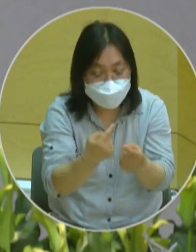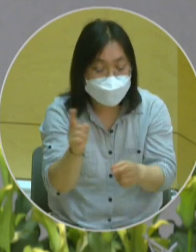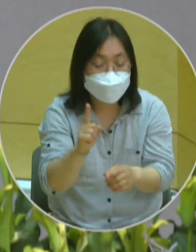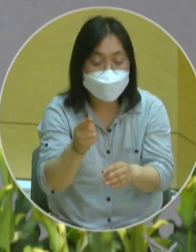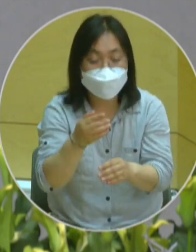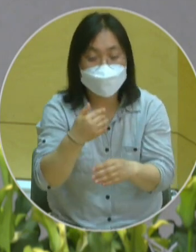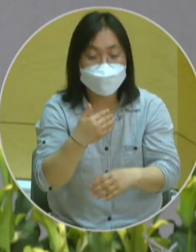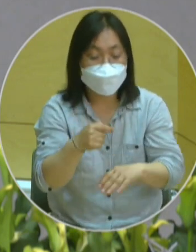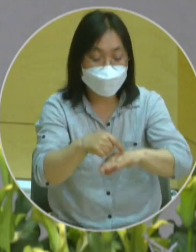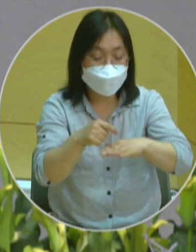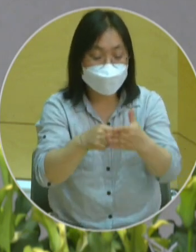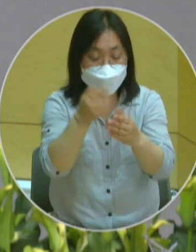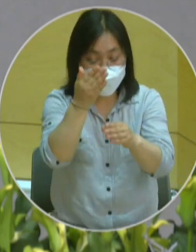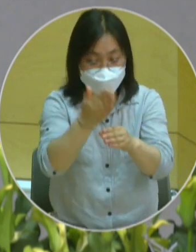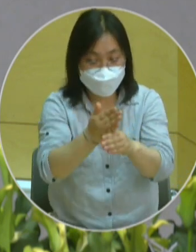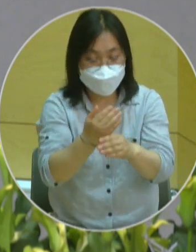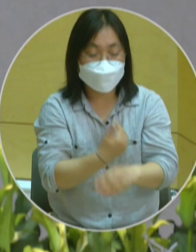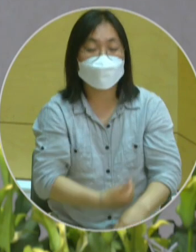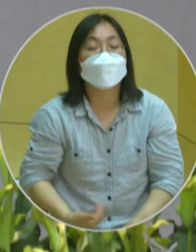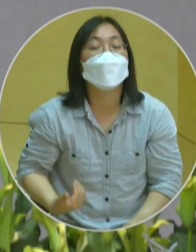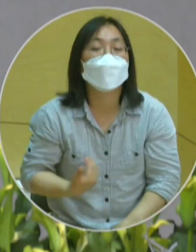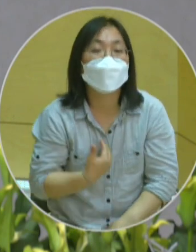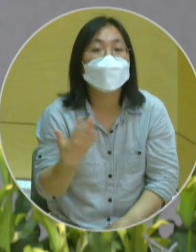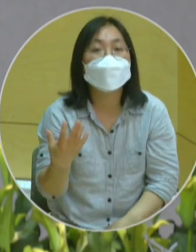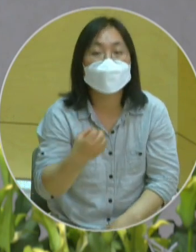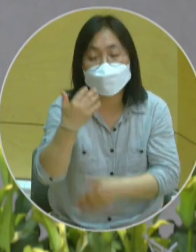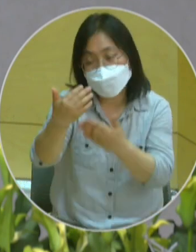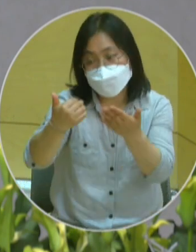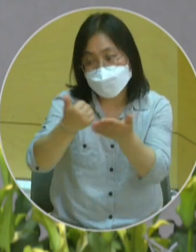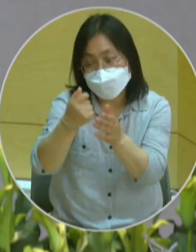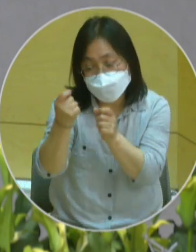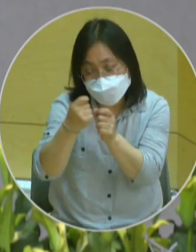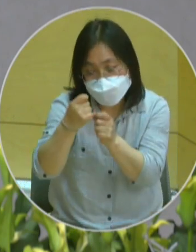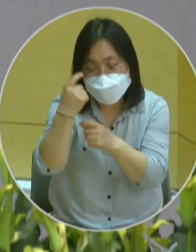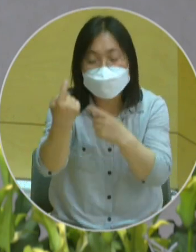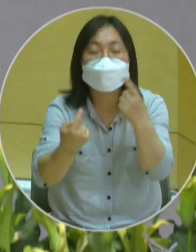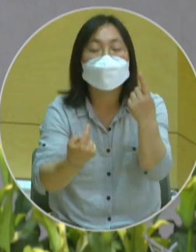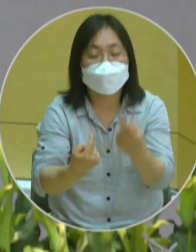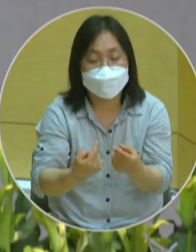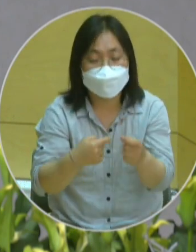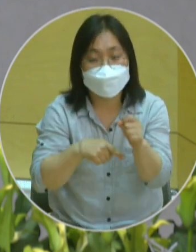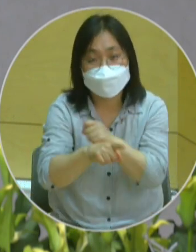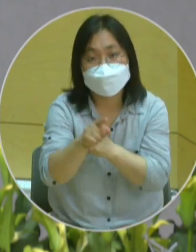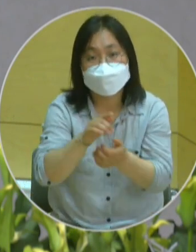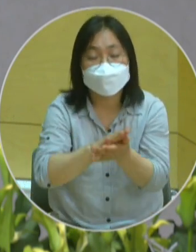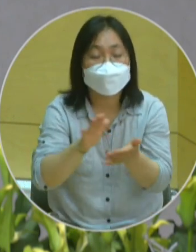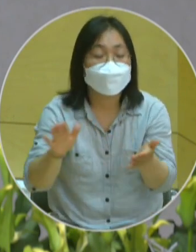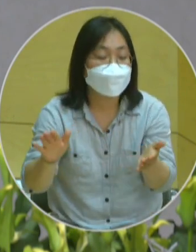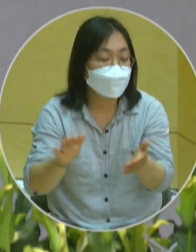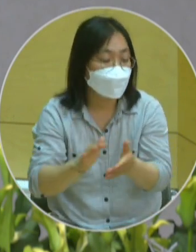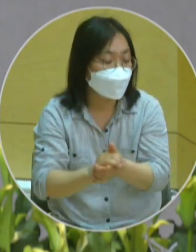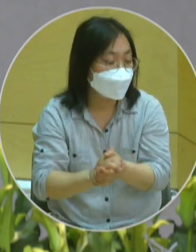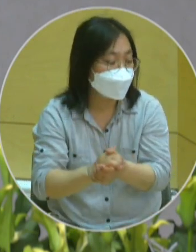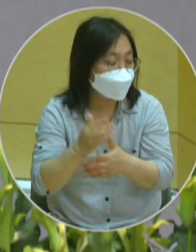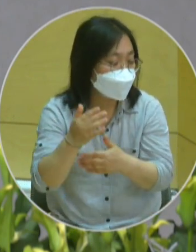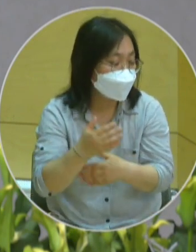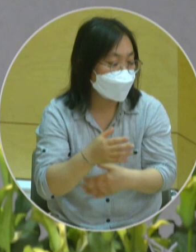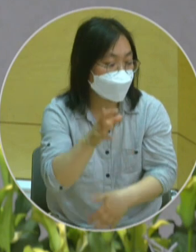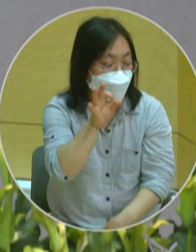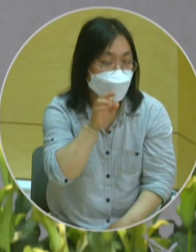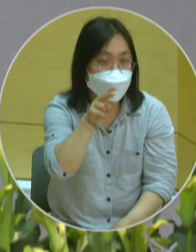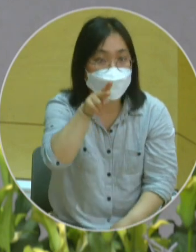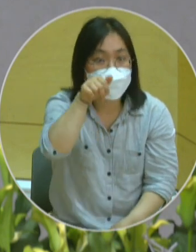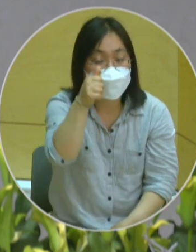것을 말하지만 나타나기는 우리 몸으로 하나님께 더 가까이 나가는 것을 말합니다. 여호사밧